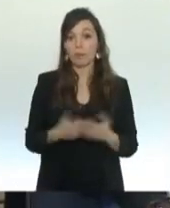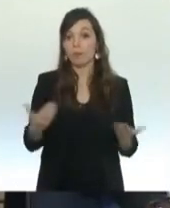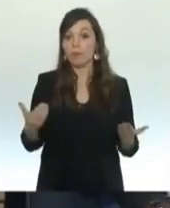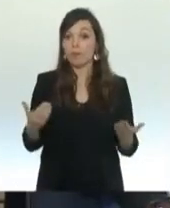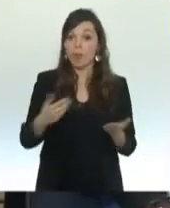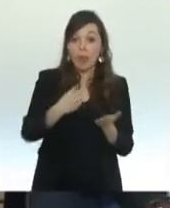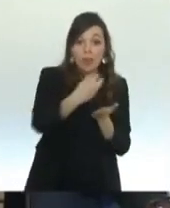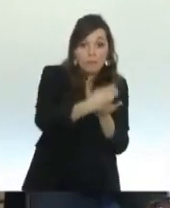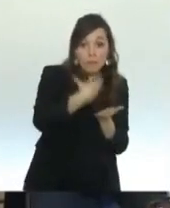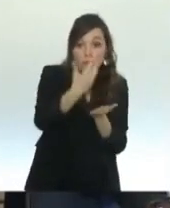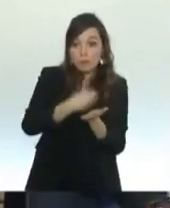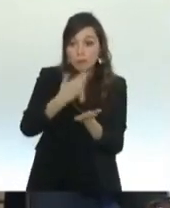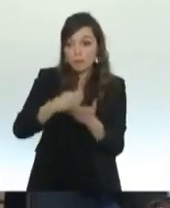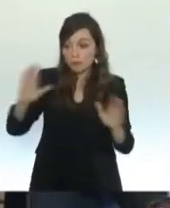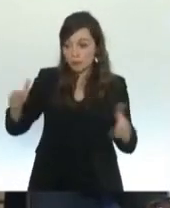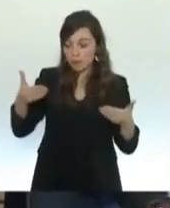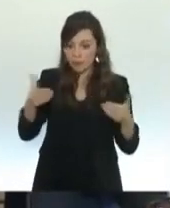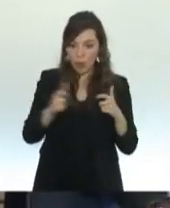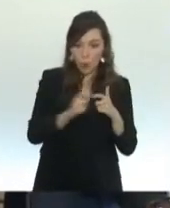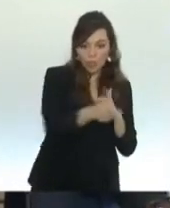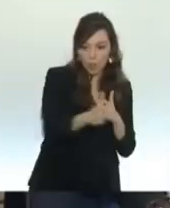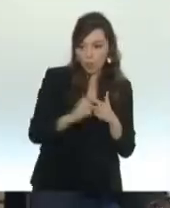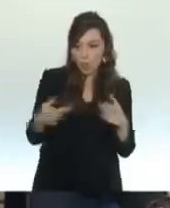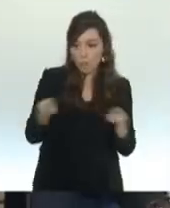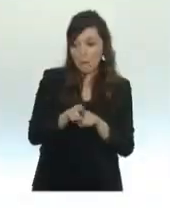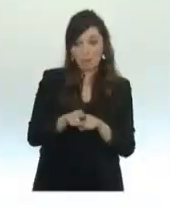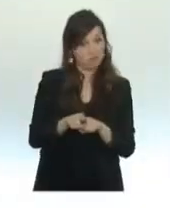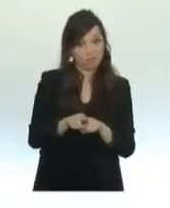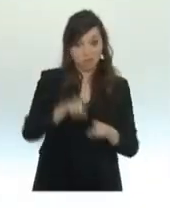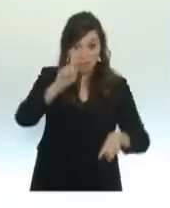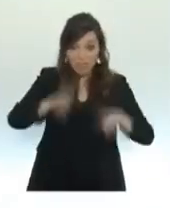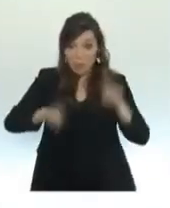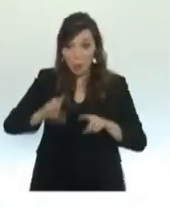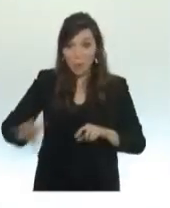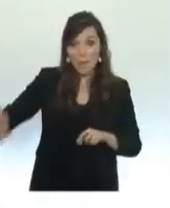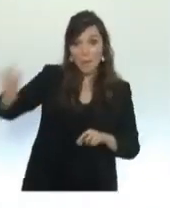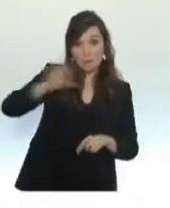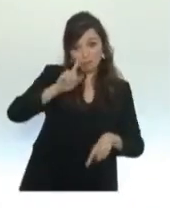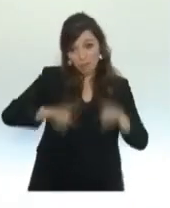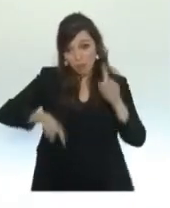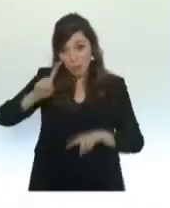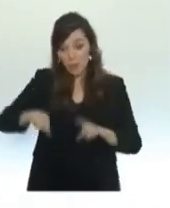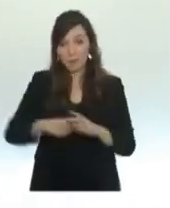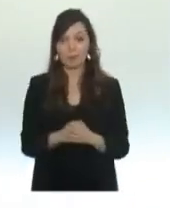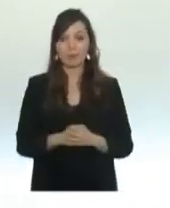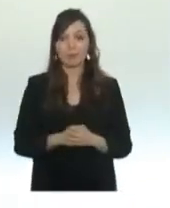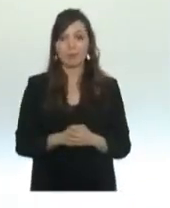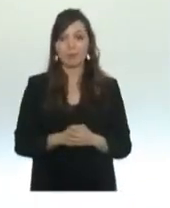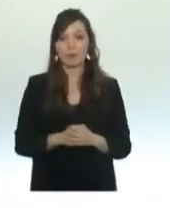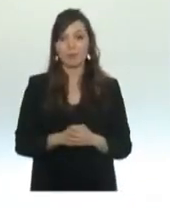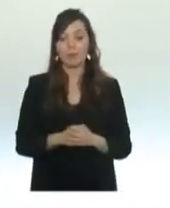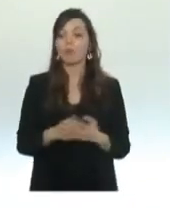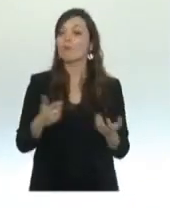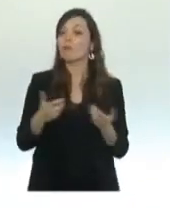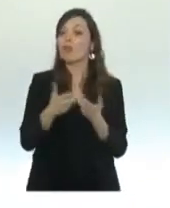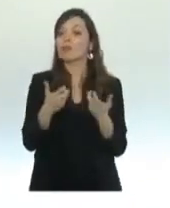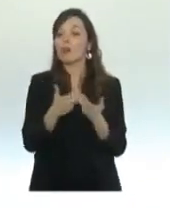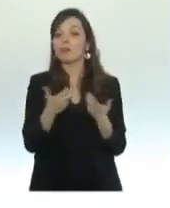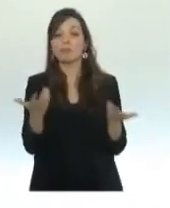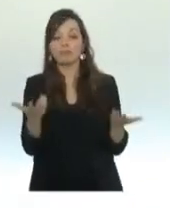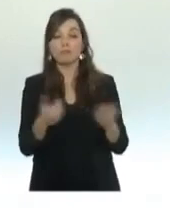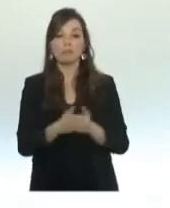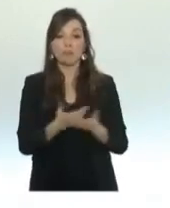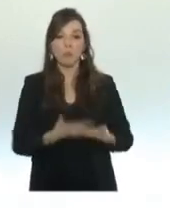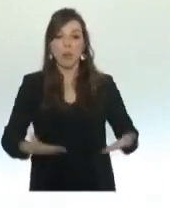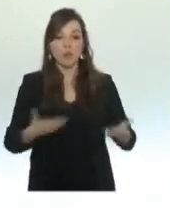confinement de la région parisienne ou sur le prochain match du 15 de France si la confiance doit s'appuyer